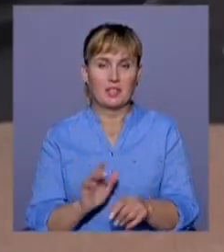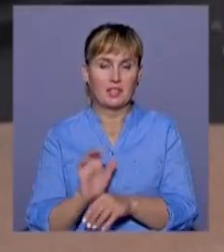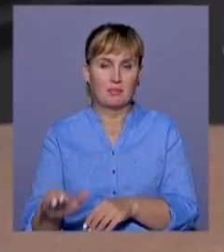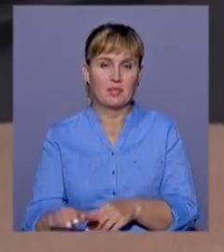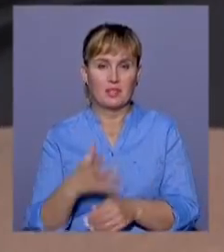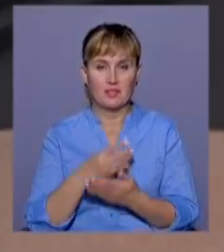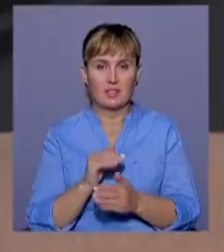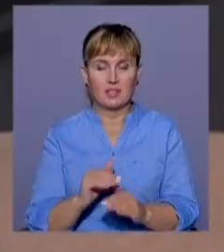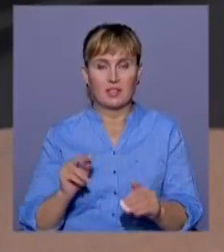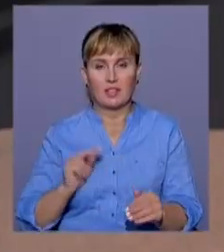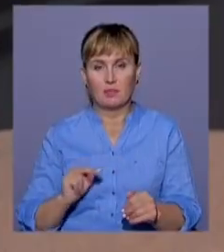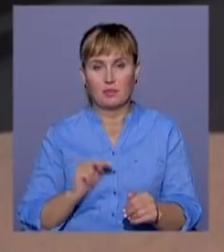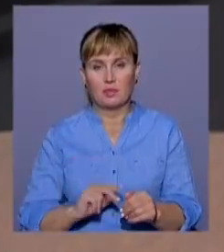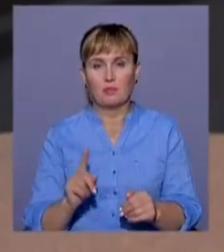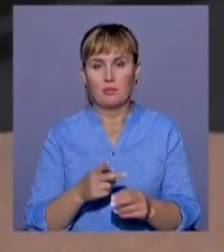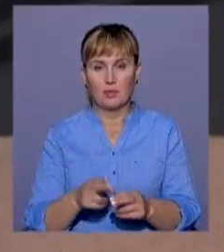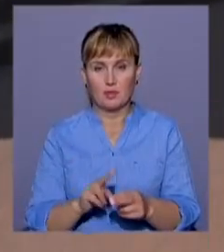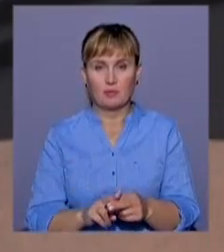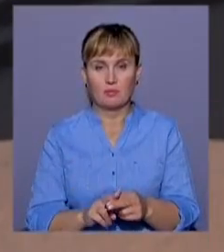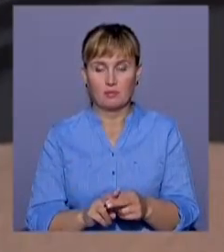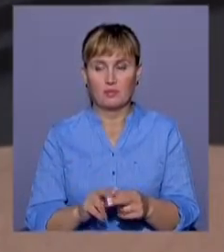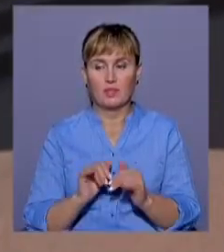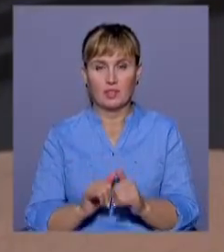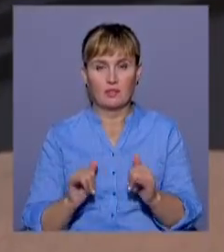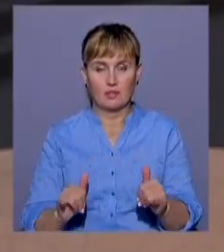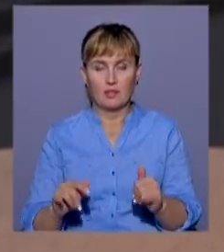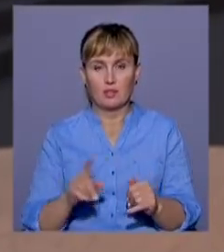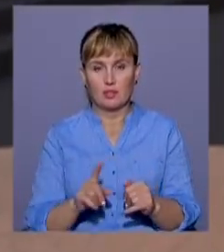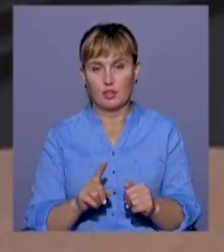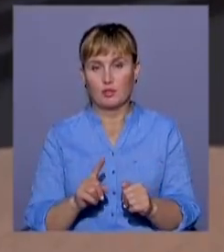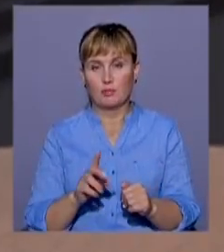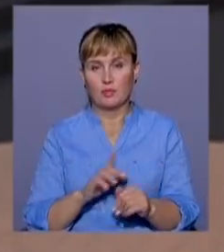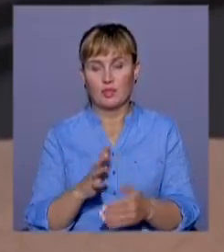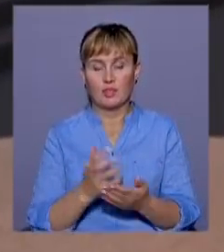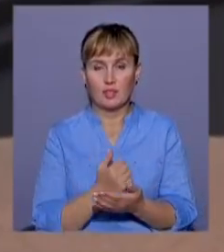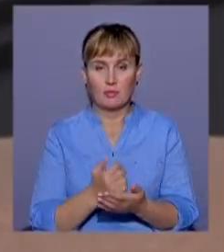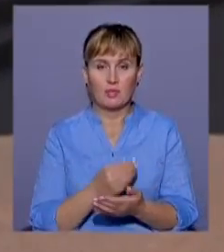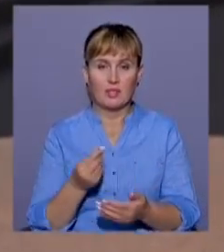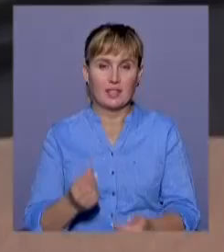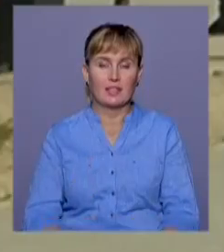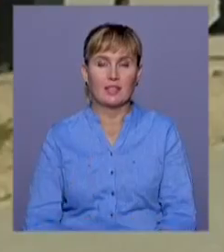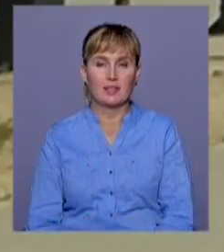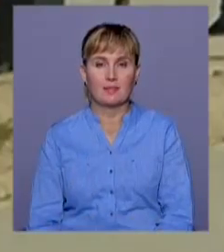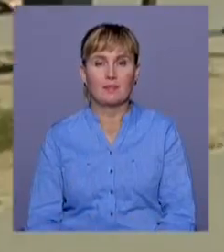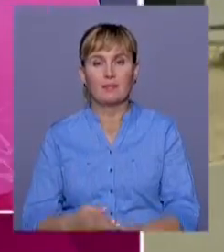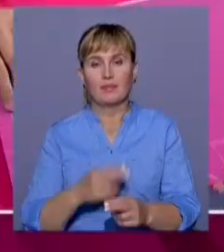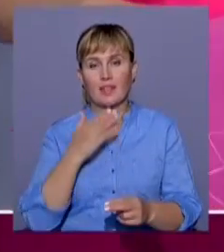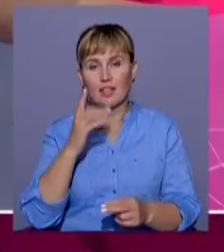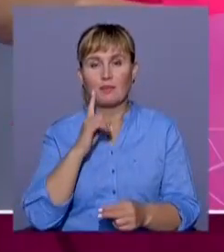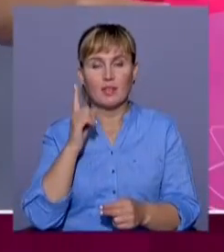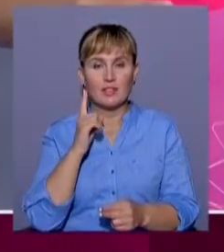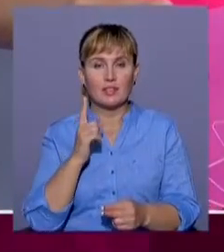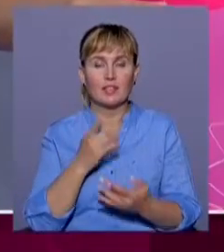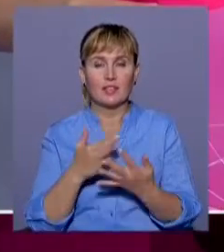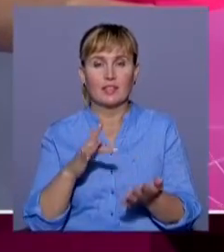что, наверное, какой-то патриотизм развивать, чтобы не зарабатывание денег. Этим летом молодежный